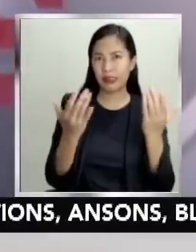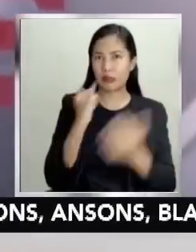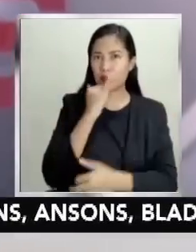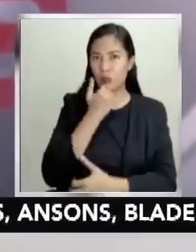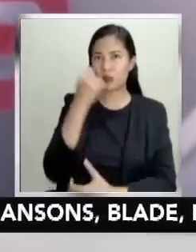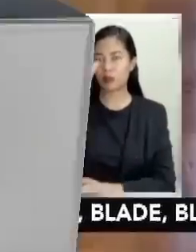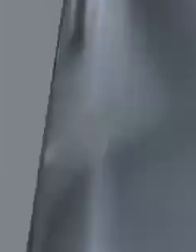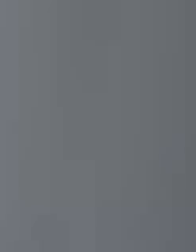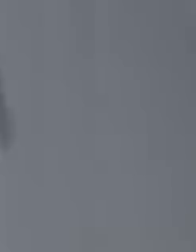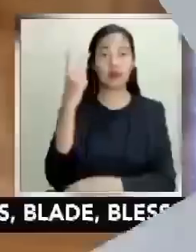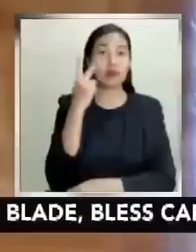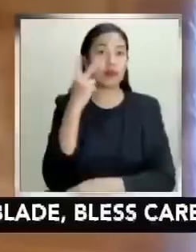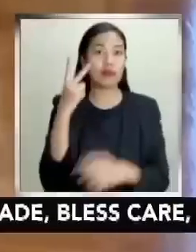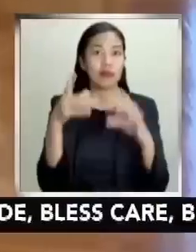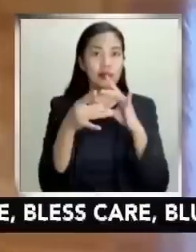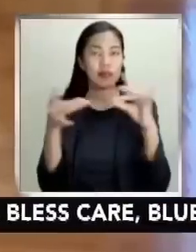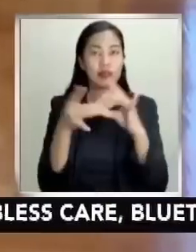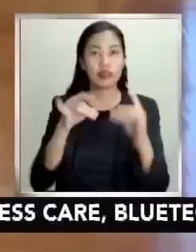Mayrina.